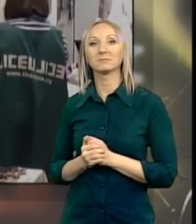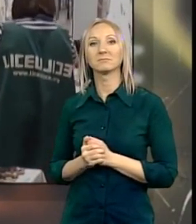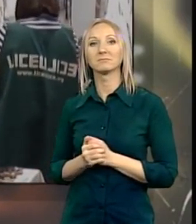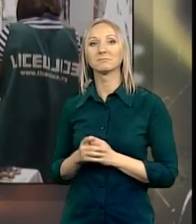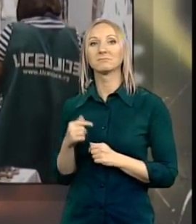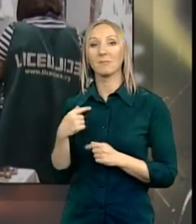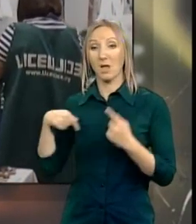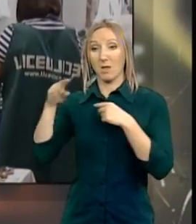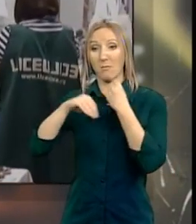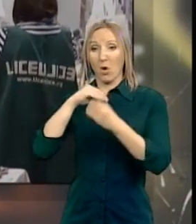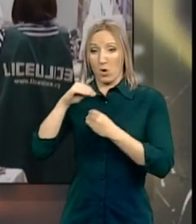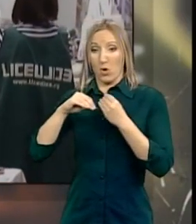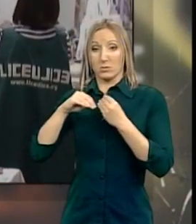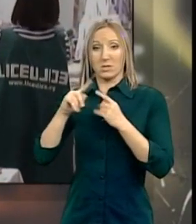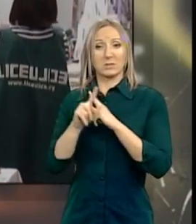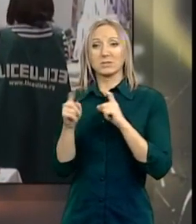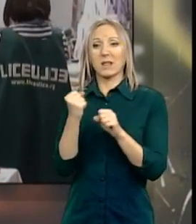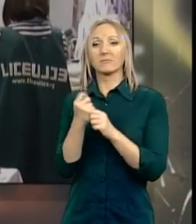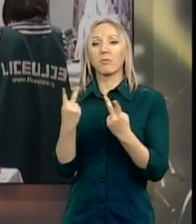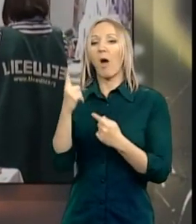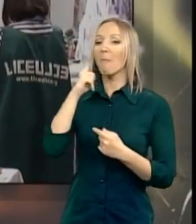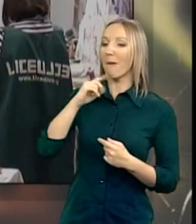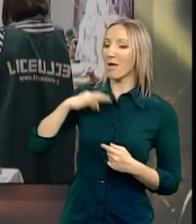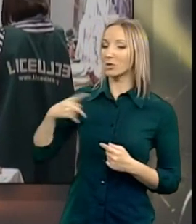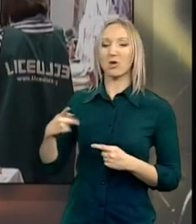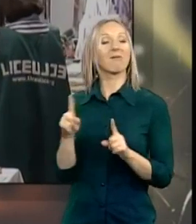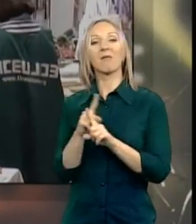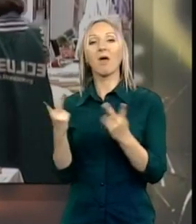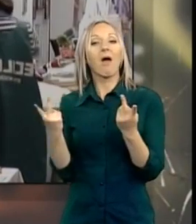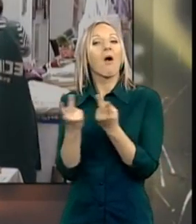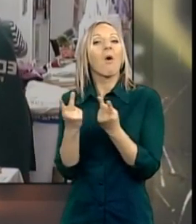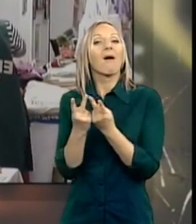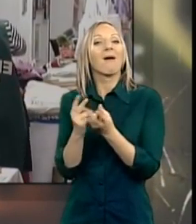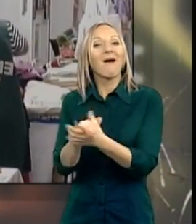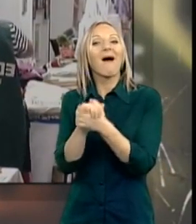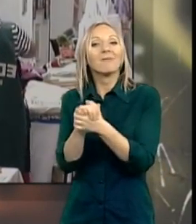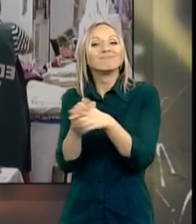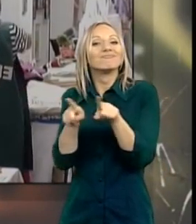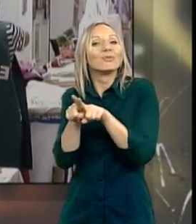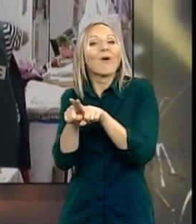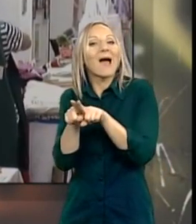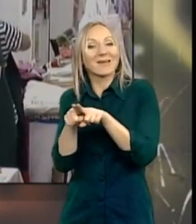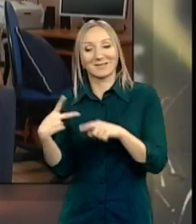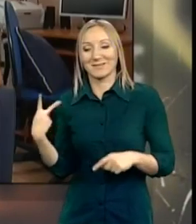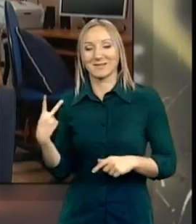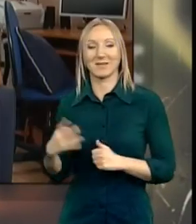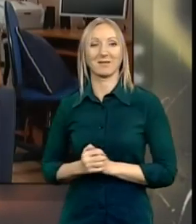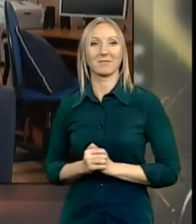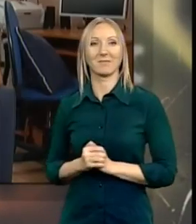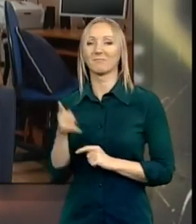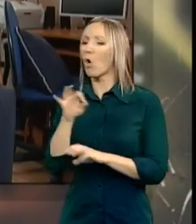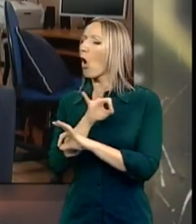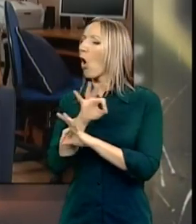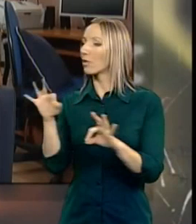ne funkcionišemo maltene kao mama čerka, nego kao, kao drugarice. I